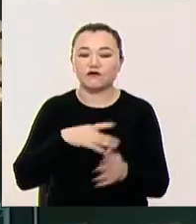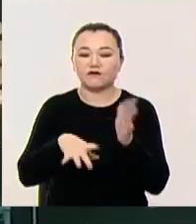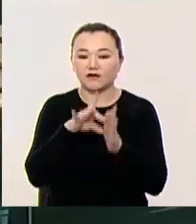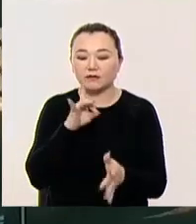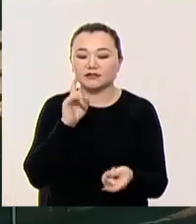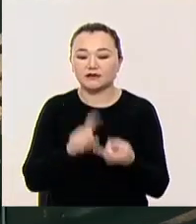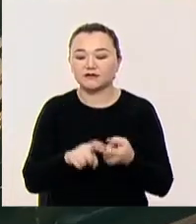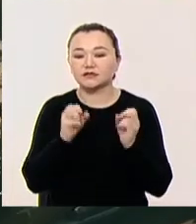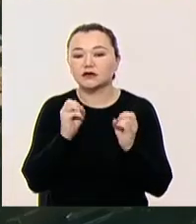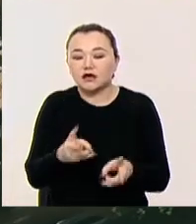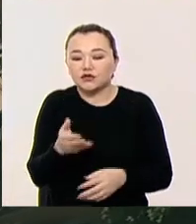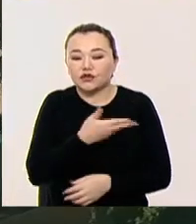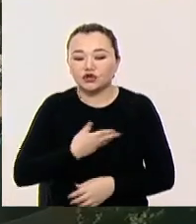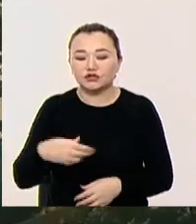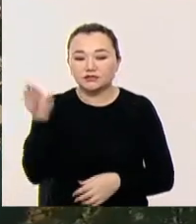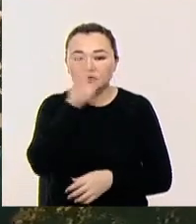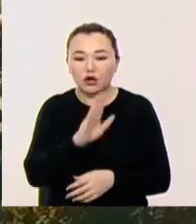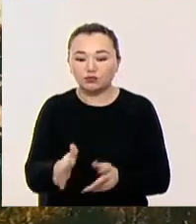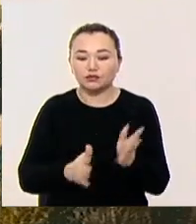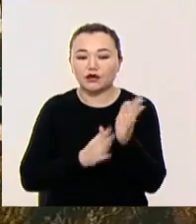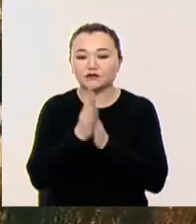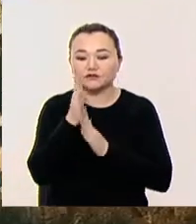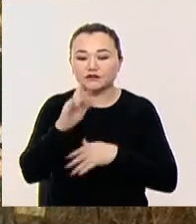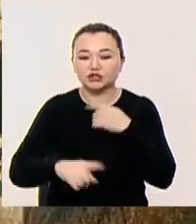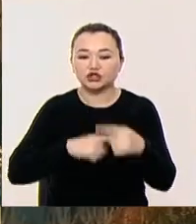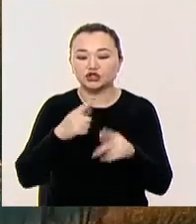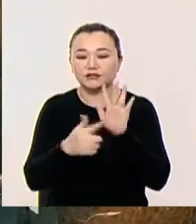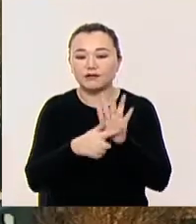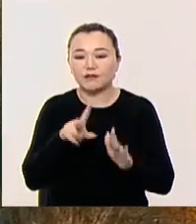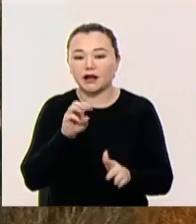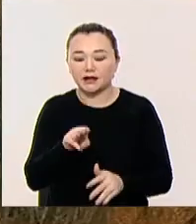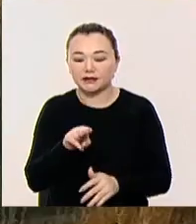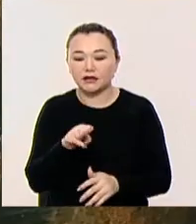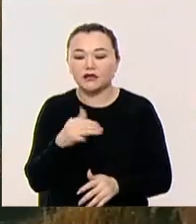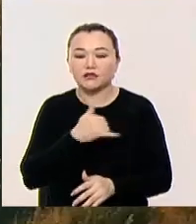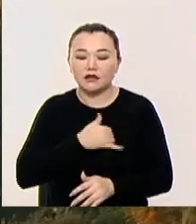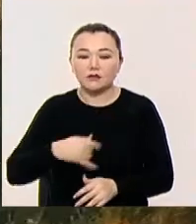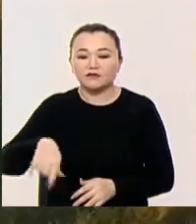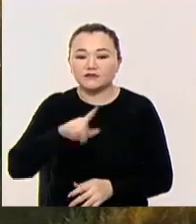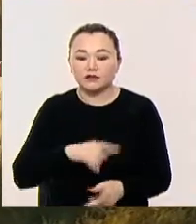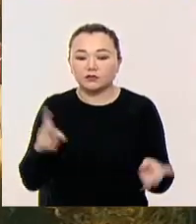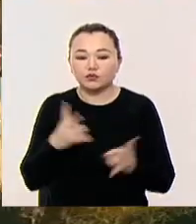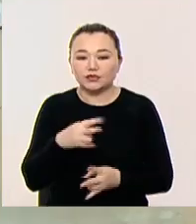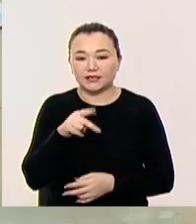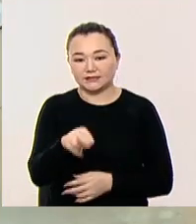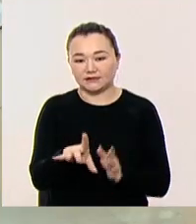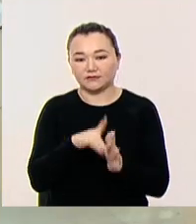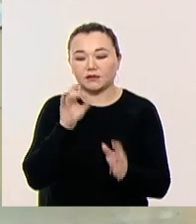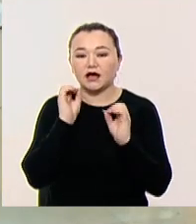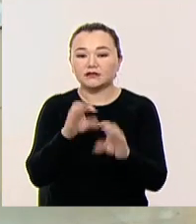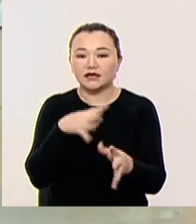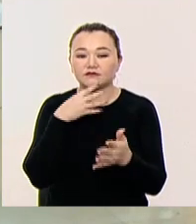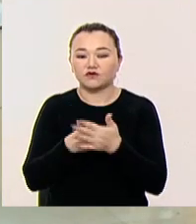то, как наша страна будет развиваться предстоящие 7 лет. Нам всем необходимо идти на выборы, отдать